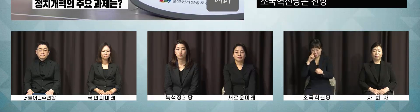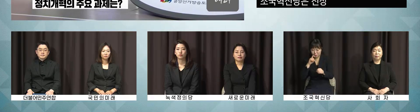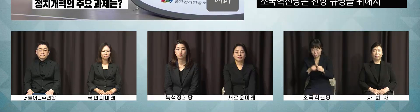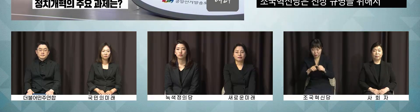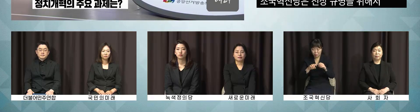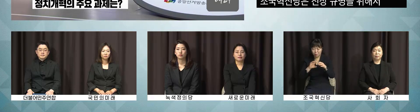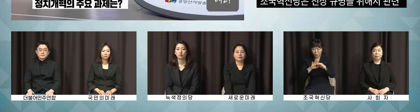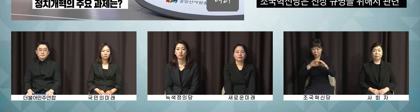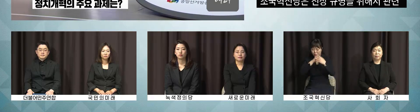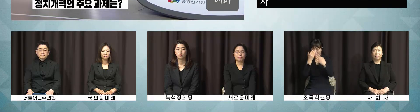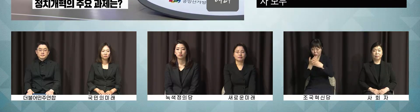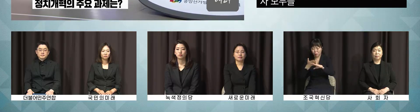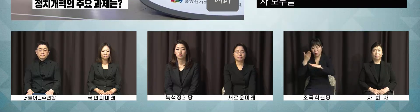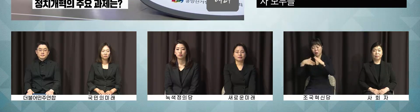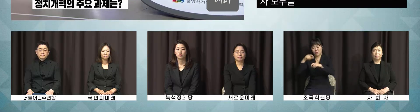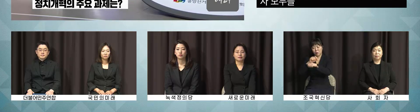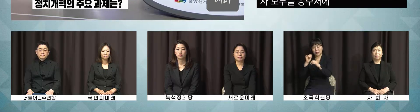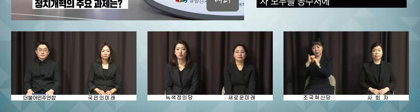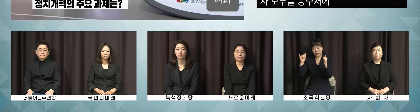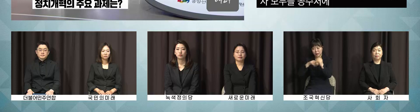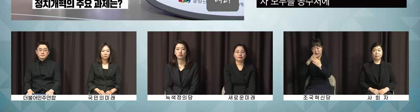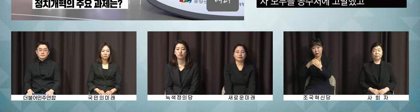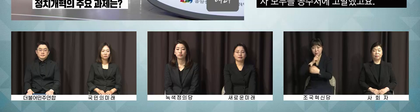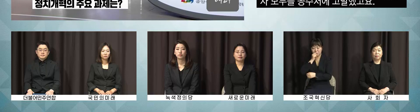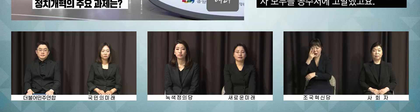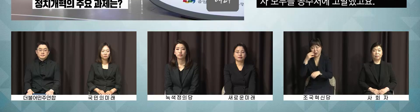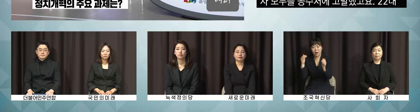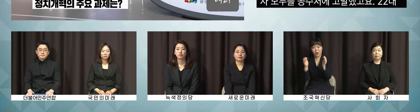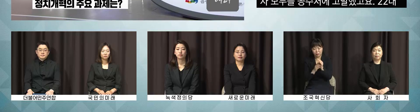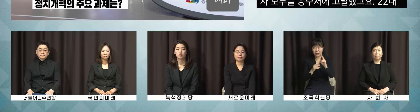모두를 공수처에 고발했고요. 22대 국회 열리면